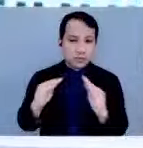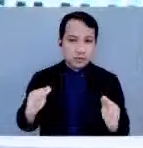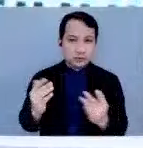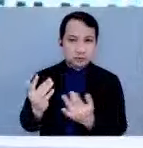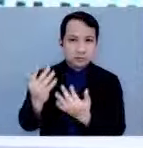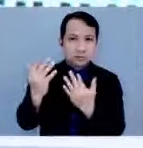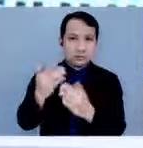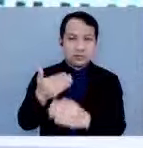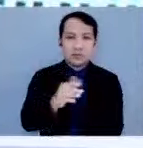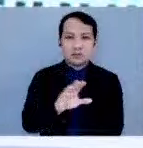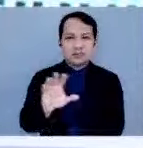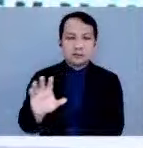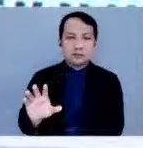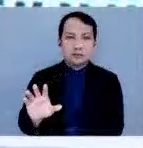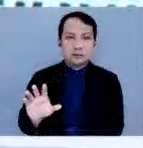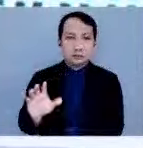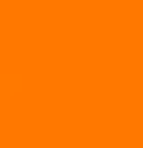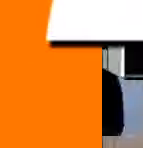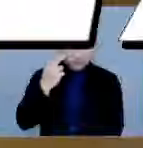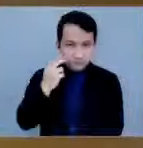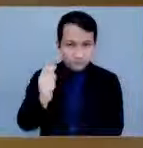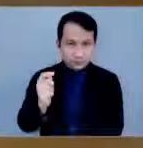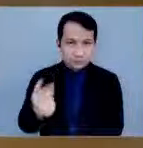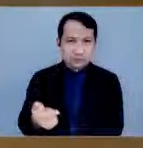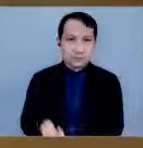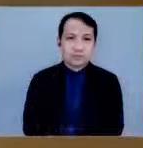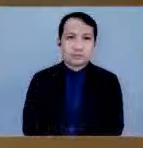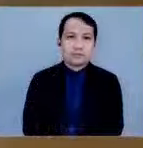Frontline na balitang yan, si Hannibal Talete.